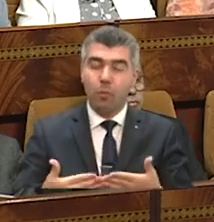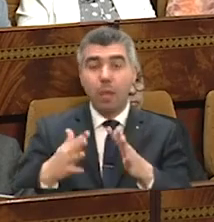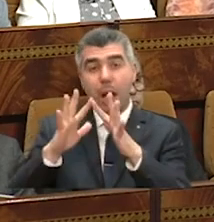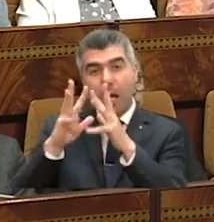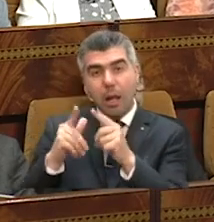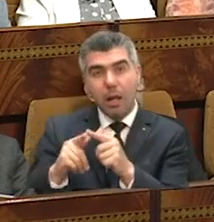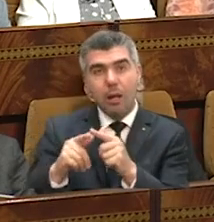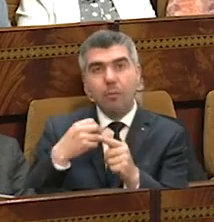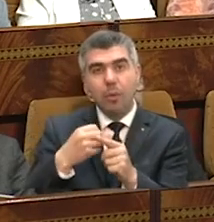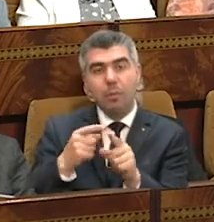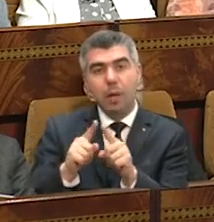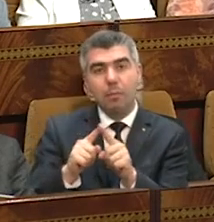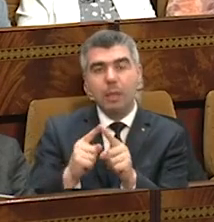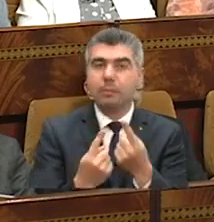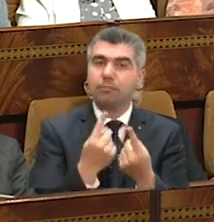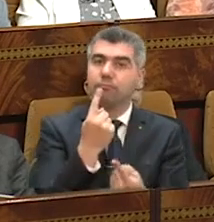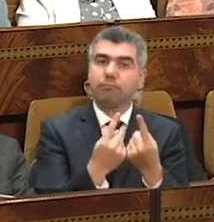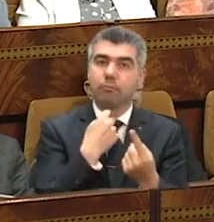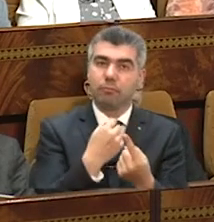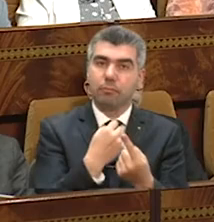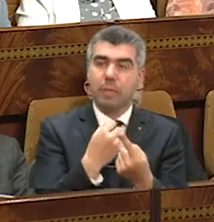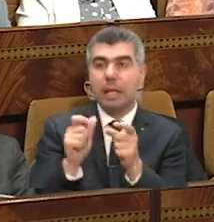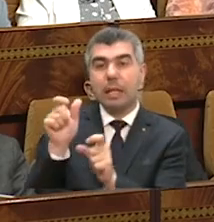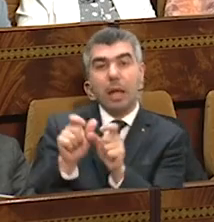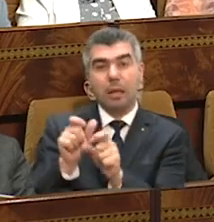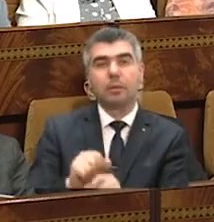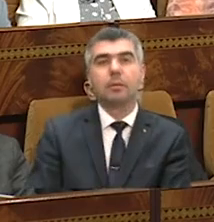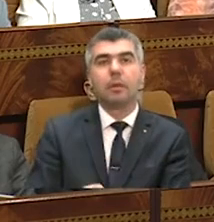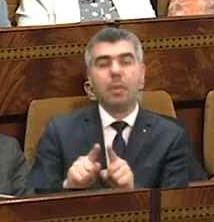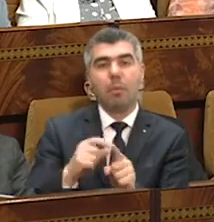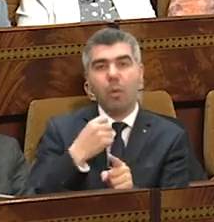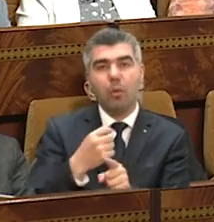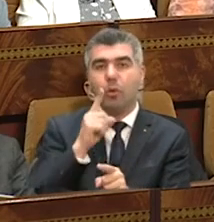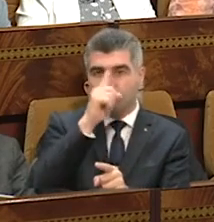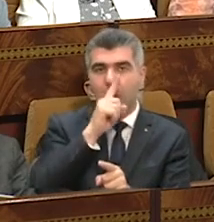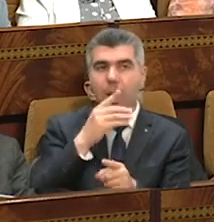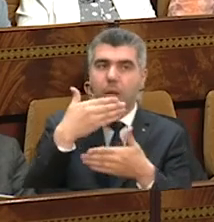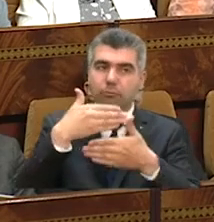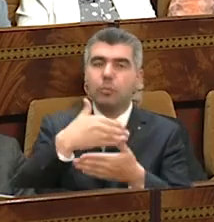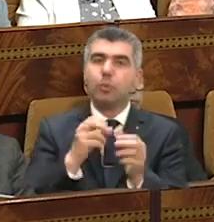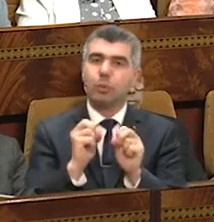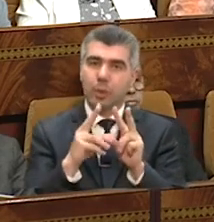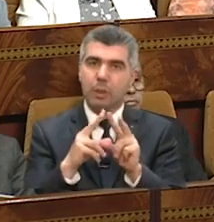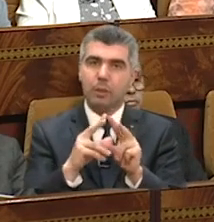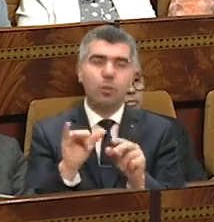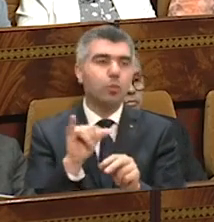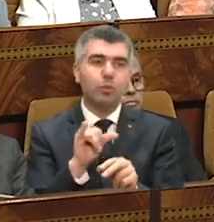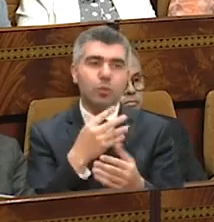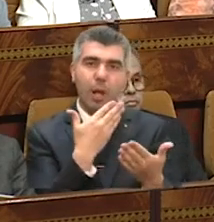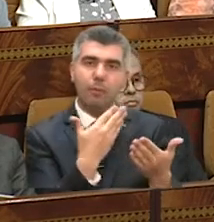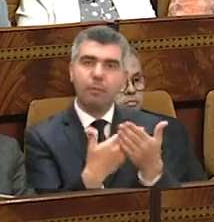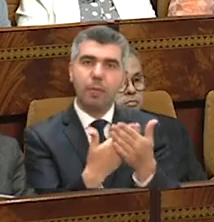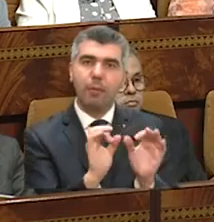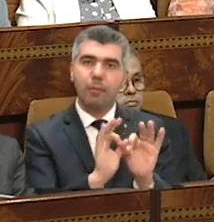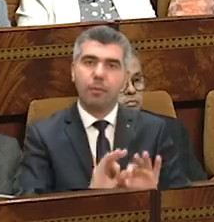راه هذه مستفزه لينا حنايا اللي كنمثلوا هاد الناس، باش نجيو نقول لهم اودي غادي يجيو يسمعوك يقولوا او دار هادشي. وفينا هو على ارض الواقع السيد